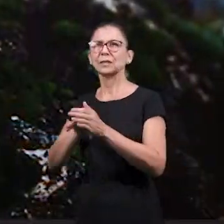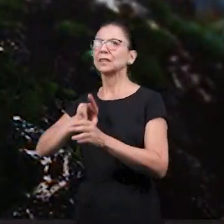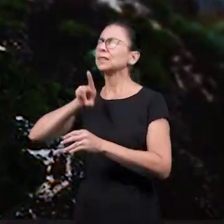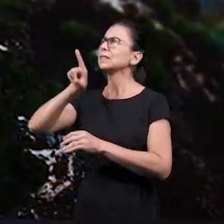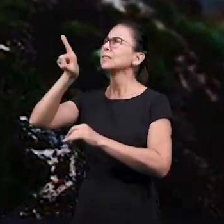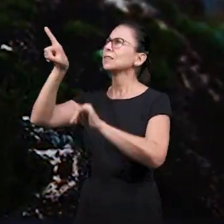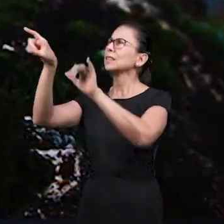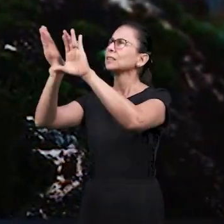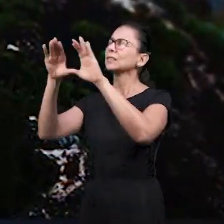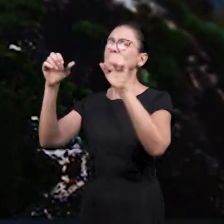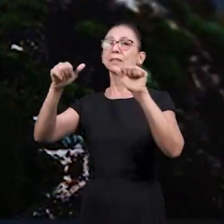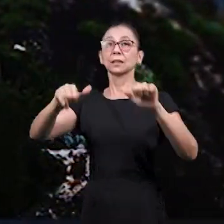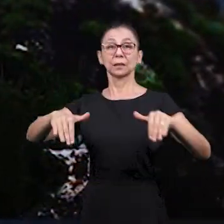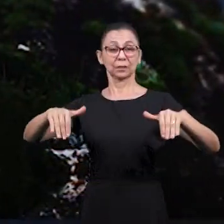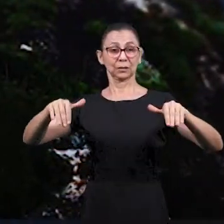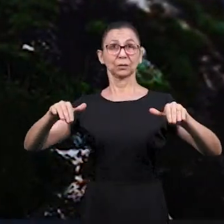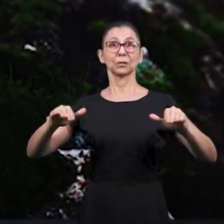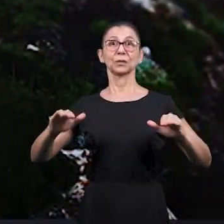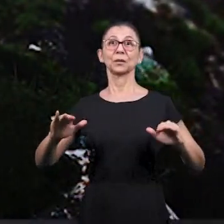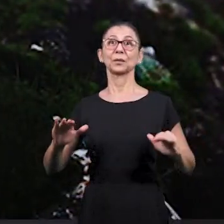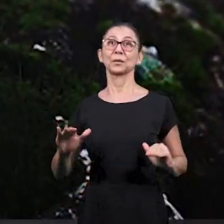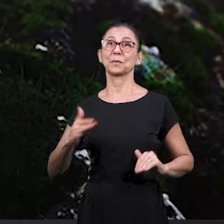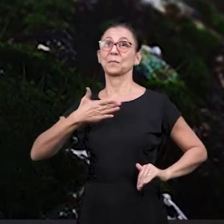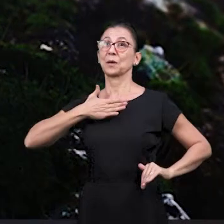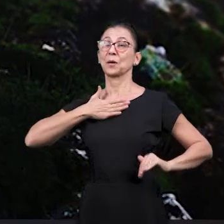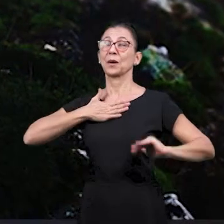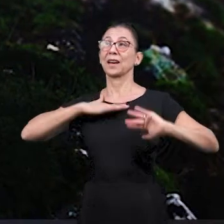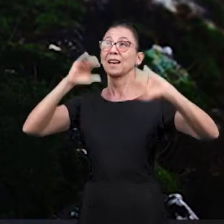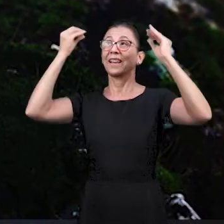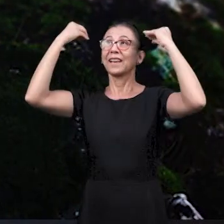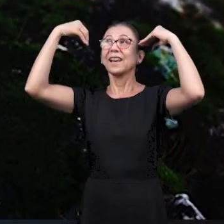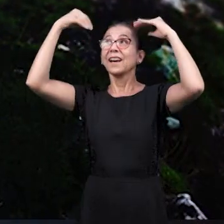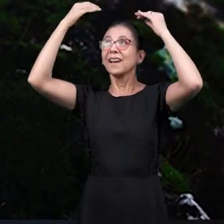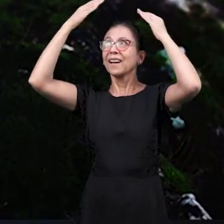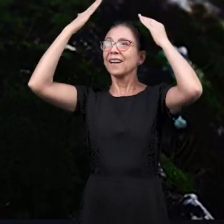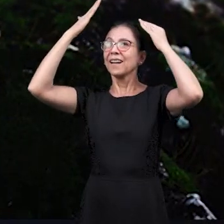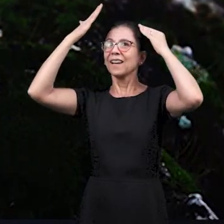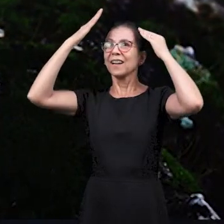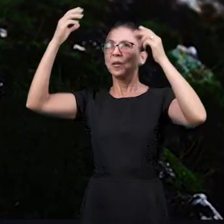Трон Твой, о Царь, он сила